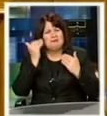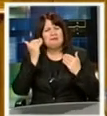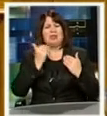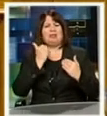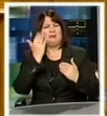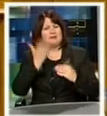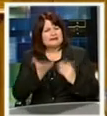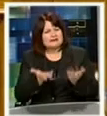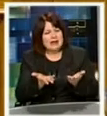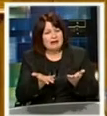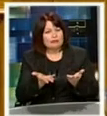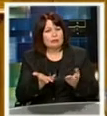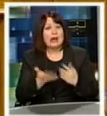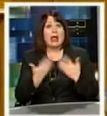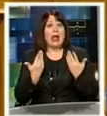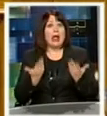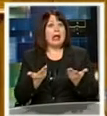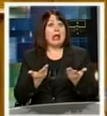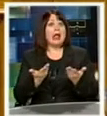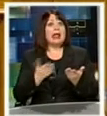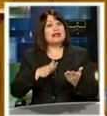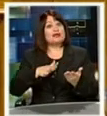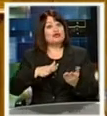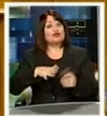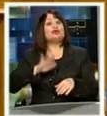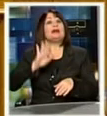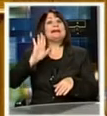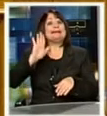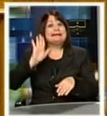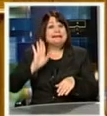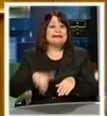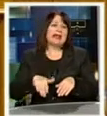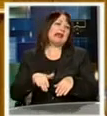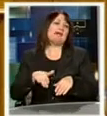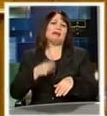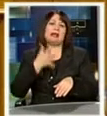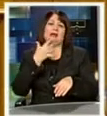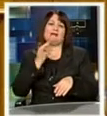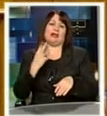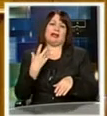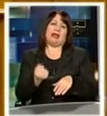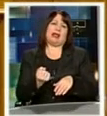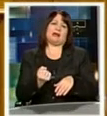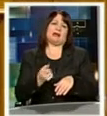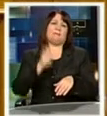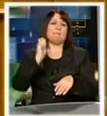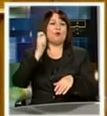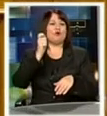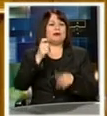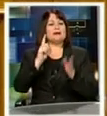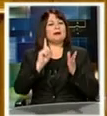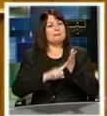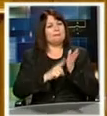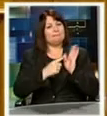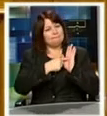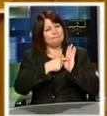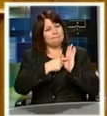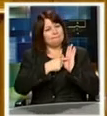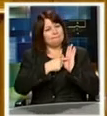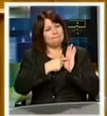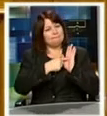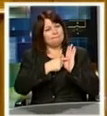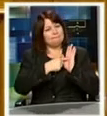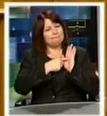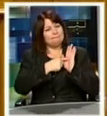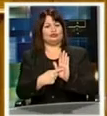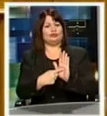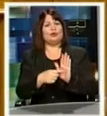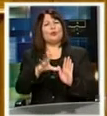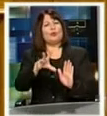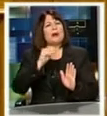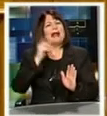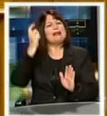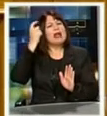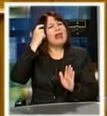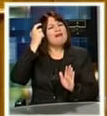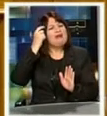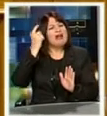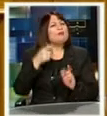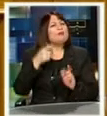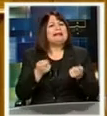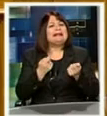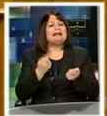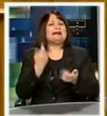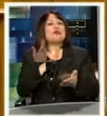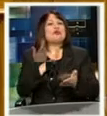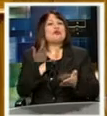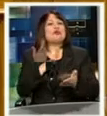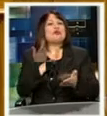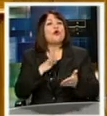Έχει όμως ίσως μια τελευταία με τη σημερινή μορφή του ευκαιρία να αποδείξει ότι συλλαμβάνει τα μνήματα των καιρών, να αποδείξει ότι